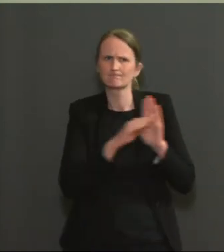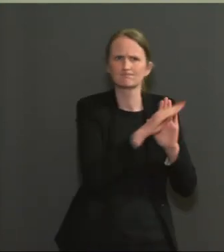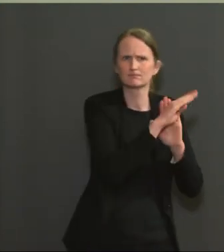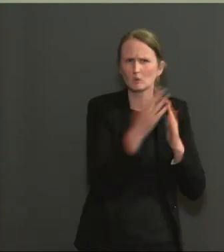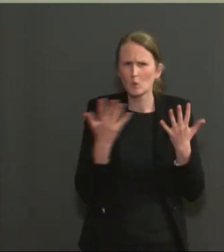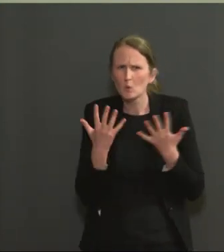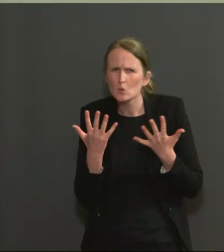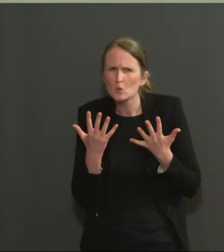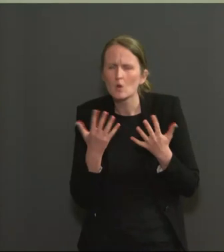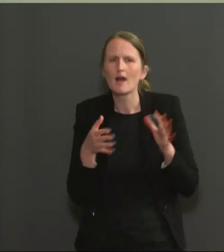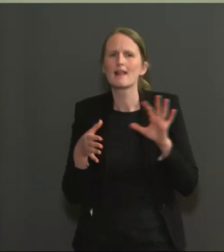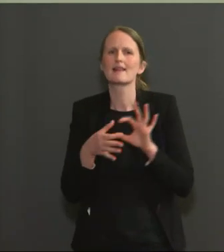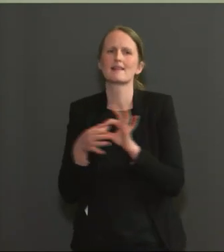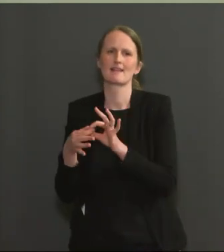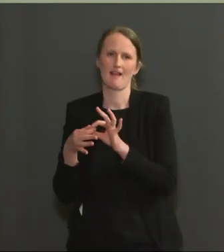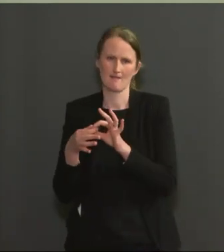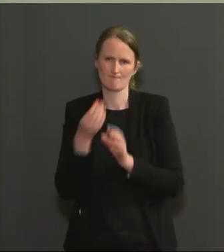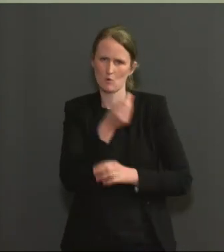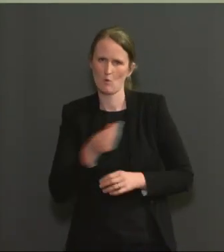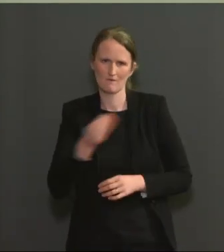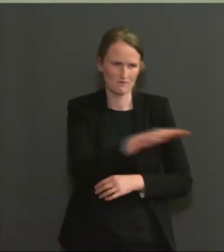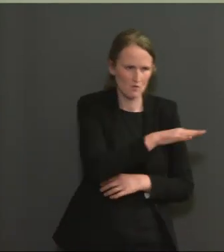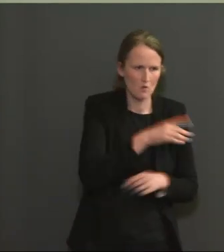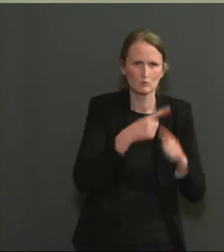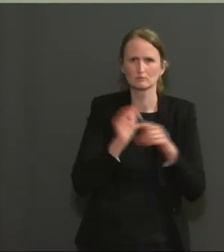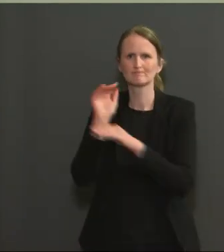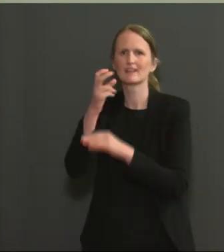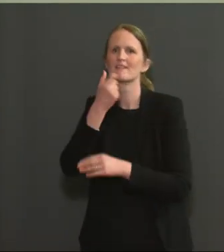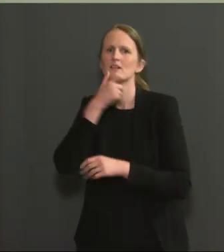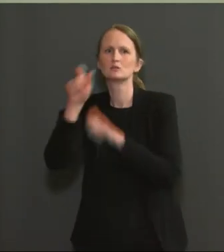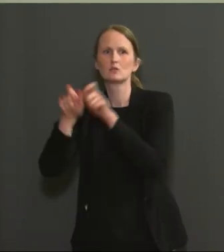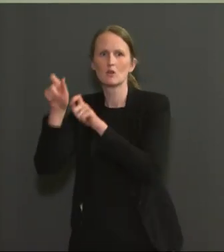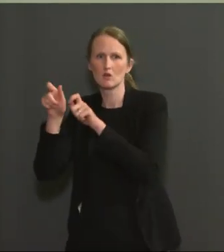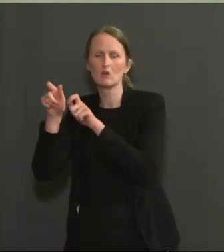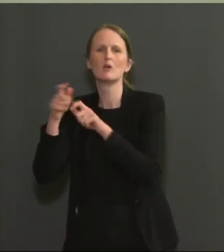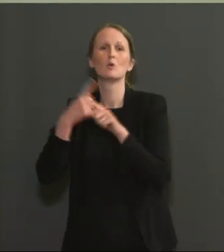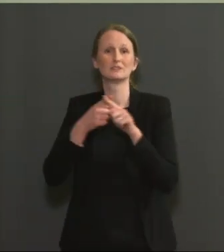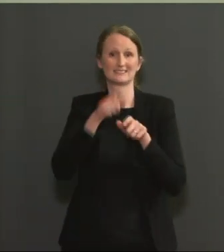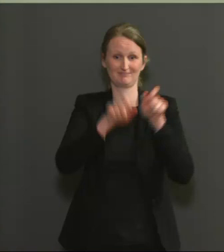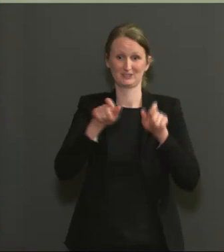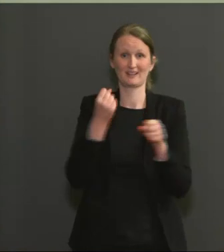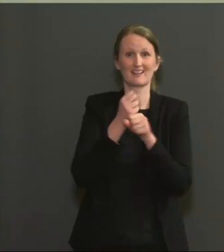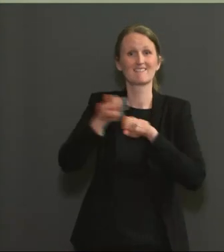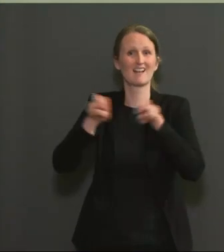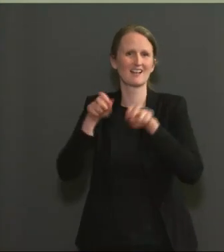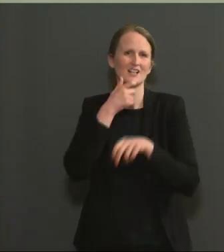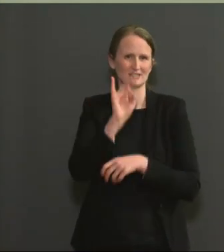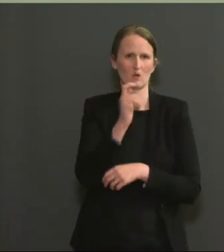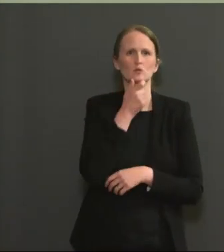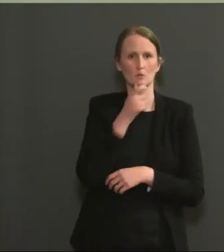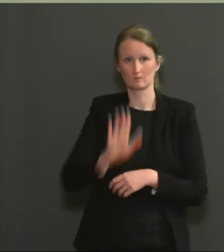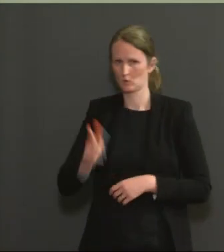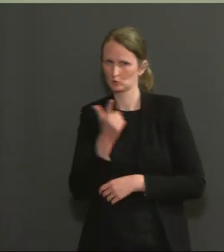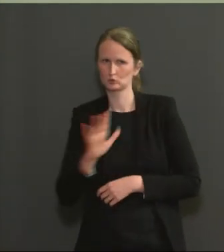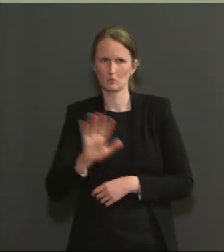Luxembourg entre autres chez les gens actifs dans la quarantaine dans les autres provinces cette diminution est bien présente